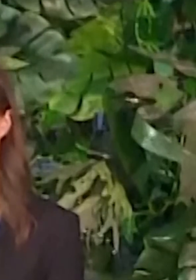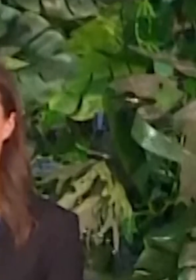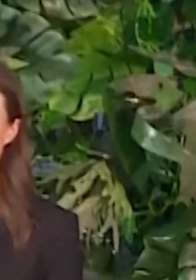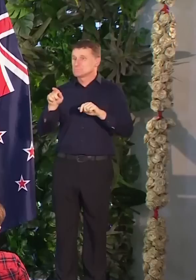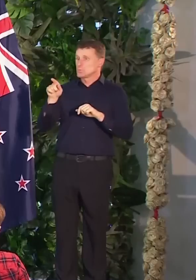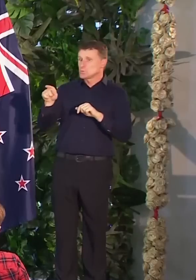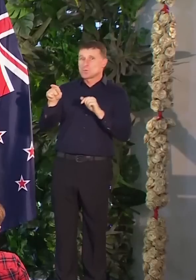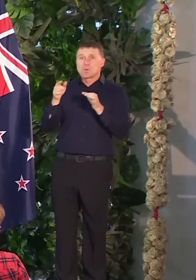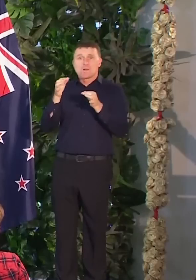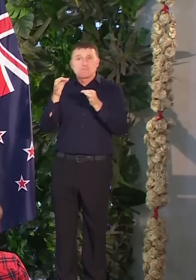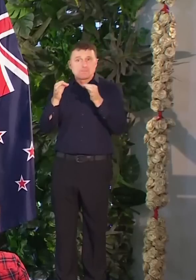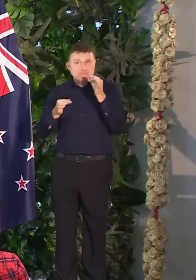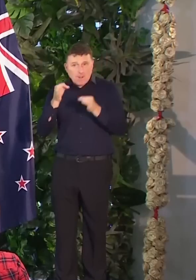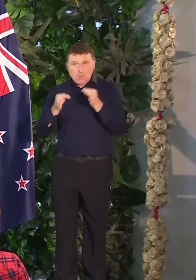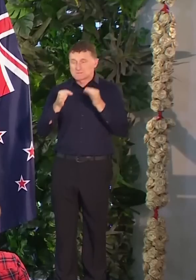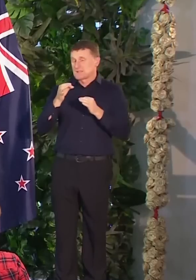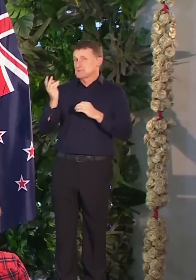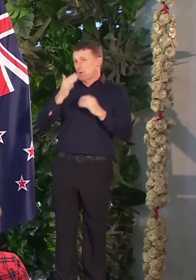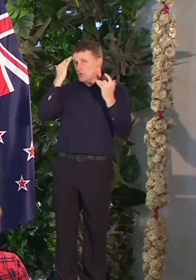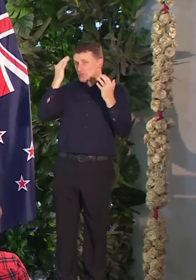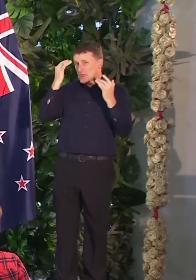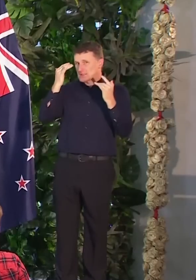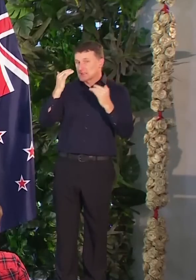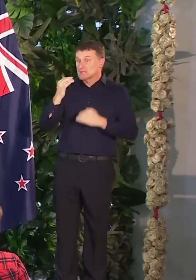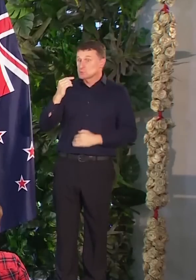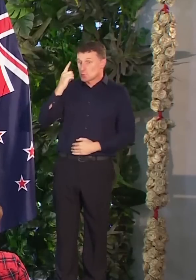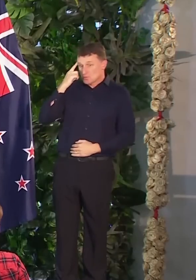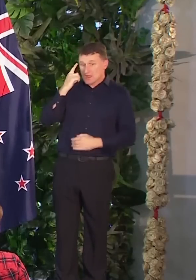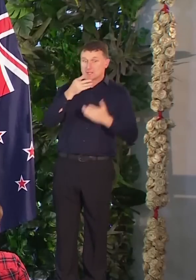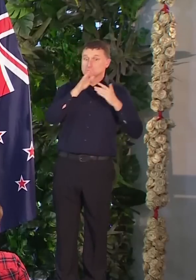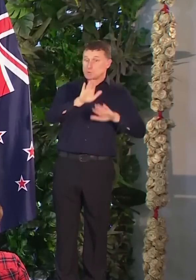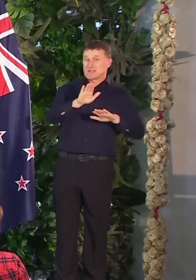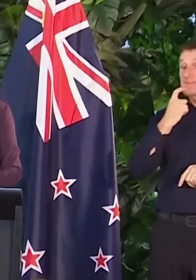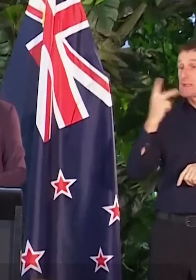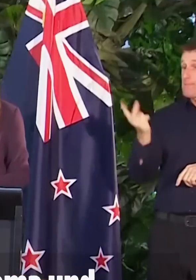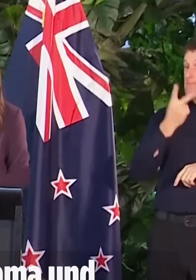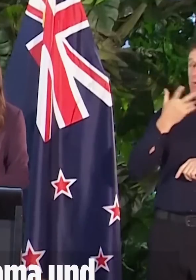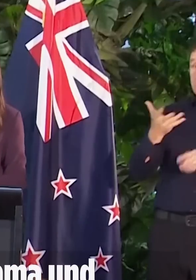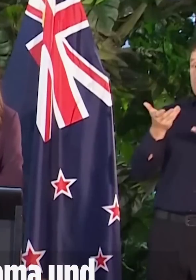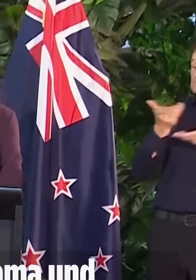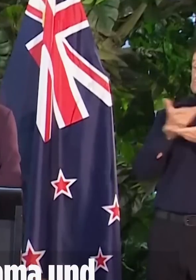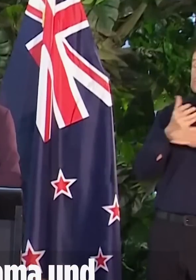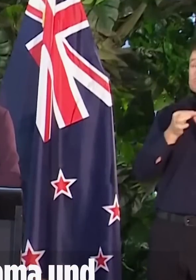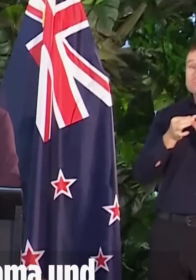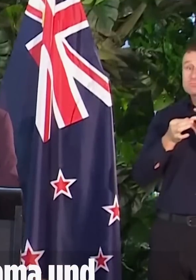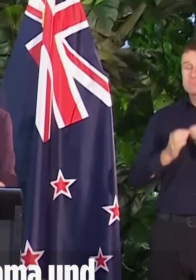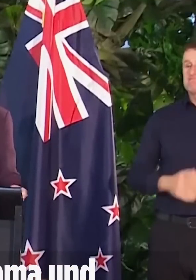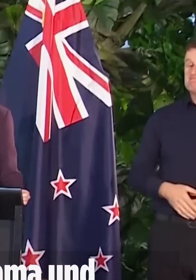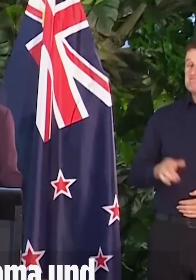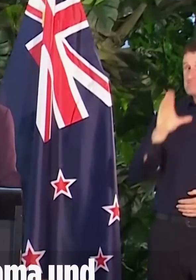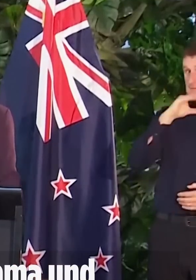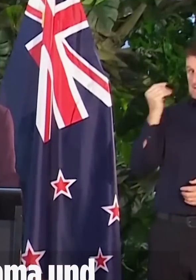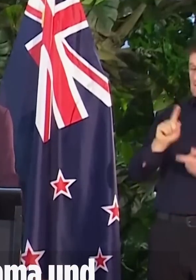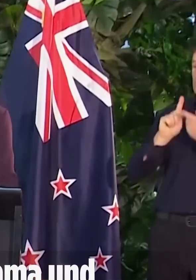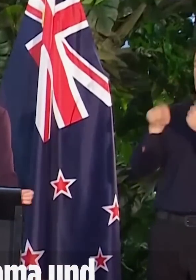gleichen Alters und Geschlechts getroffen hätten. Jacinda Ardern kontert schlagfertig. My first question is, I wonder whether or not anyone